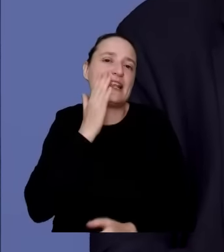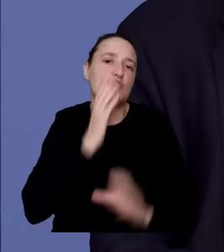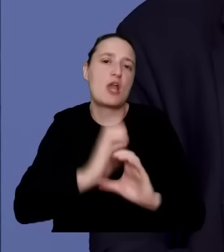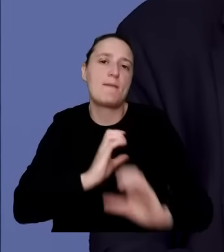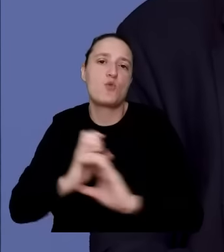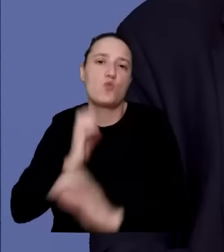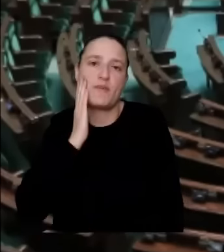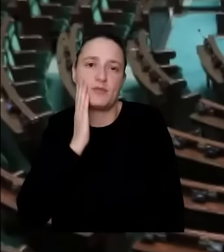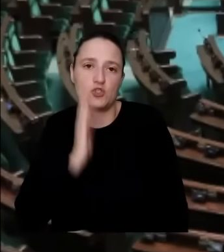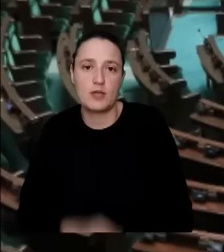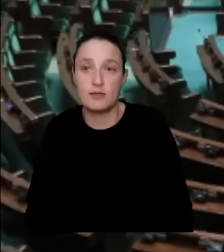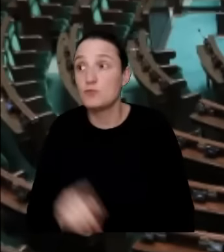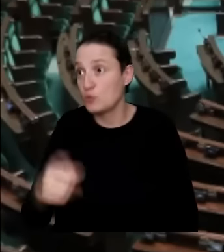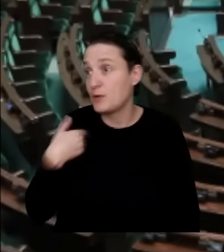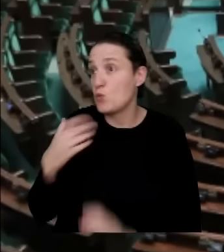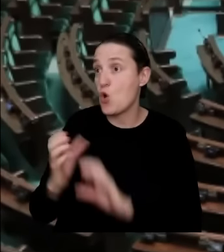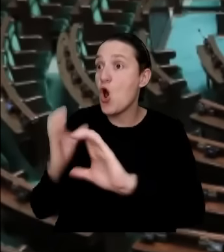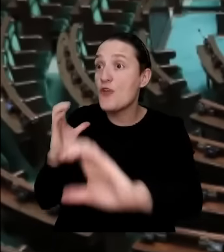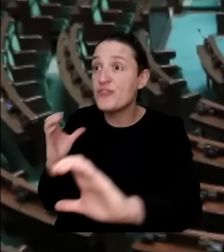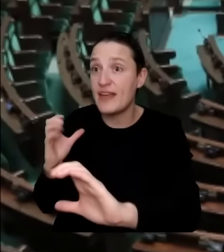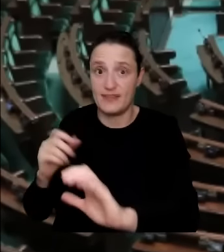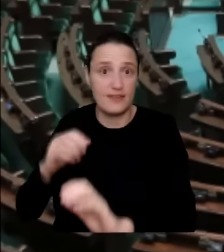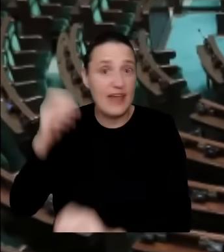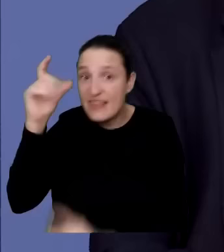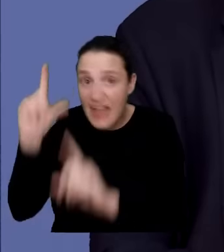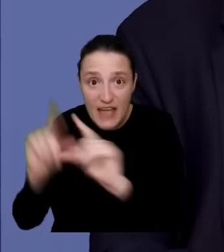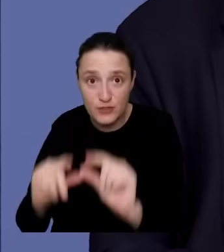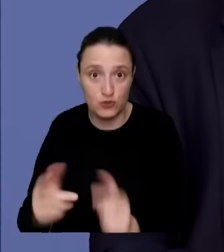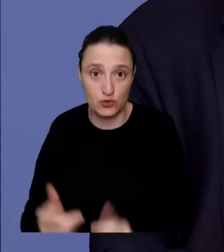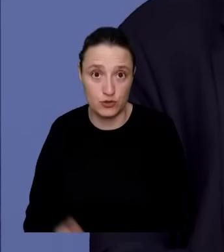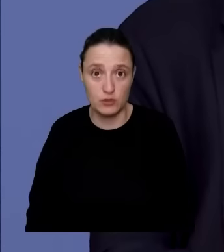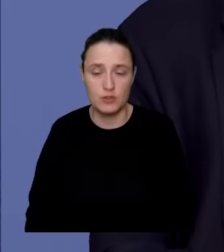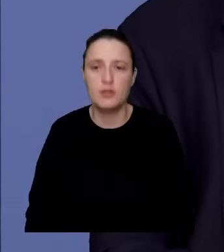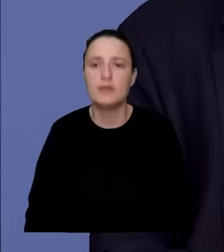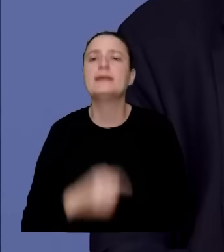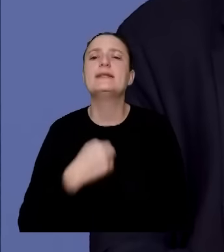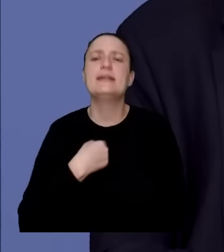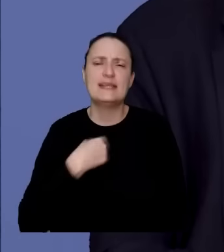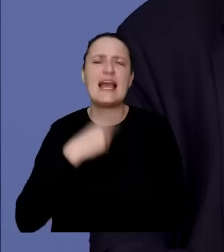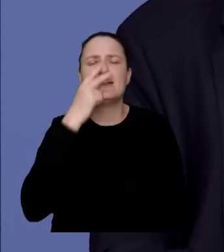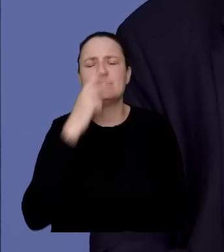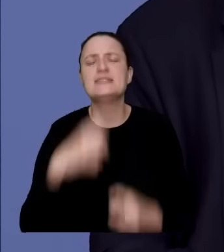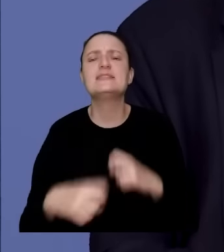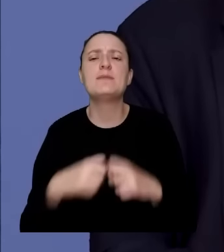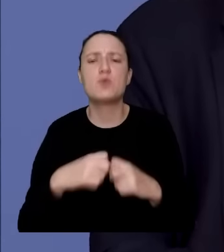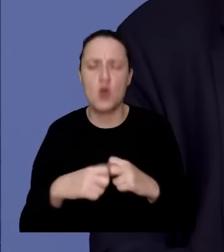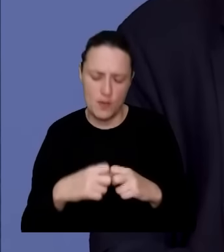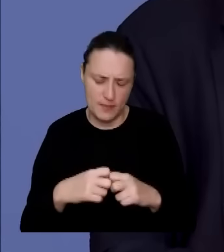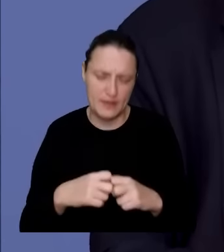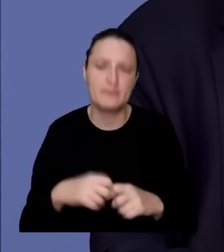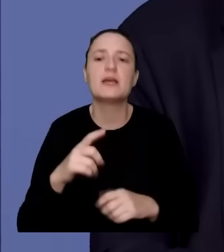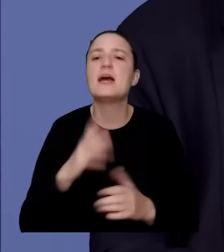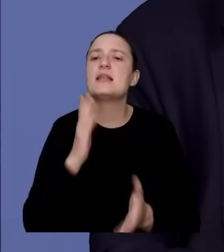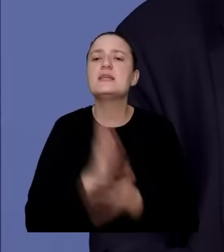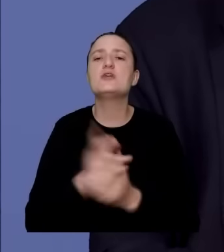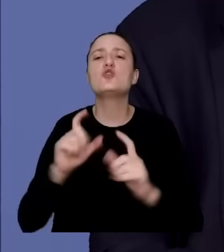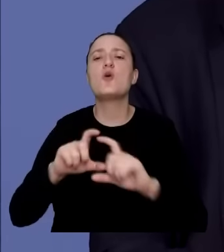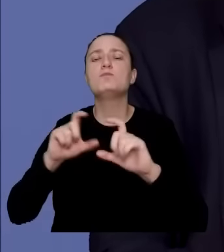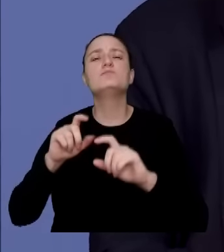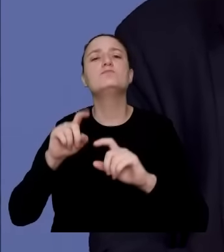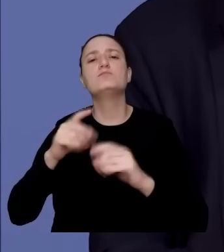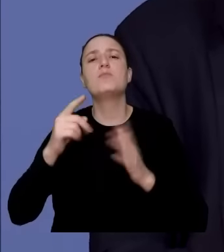kontenerach bo to najtańsze wiecie to są kontenery teraz Wie pan co ja tutaj widzę problem sama dyrektywa budynkowa jest fajna